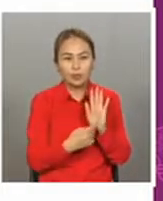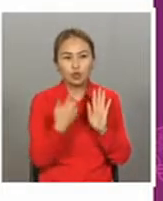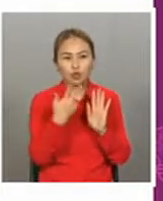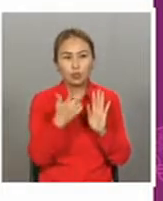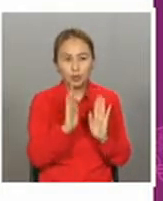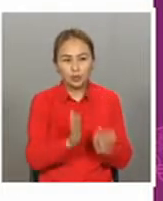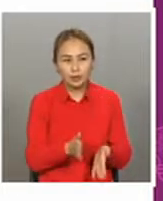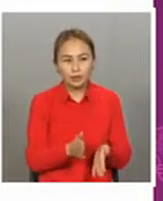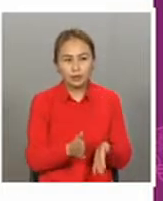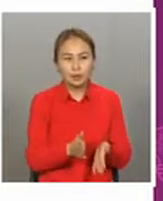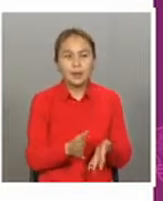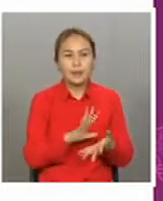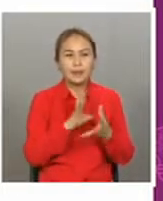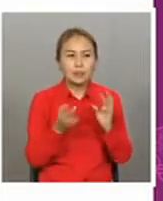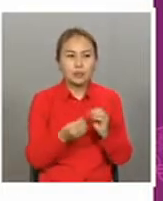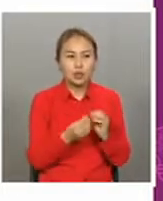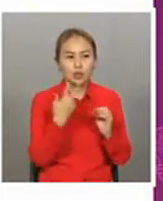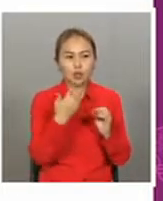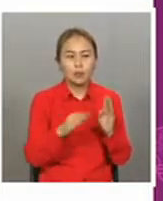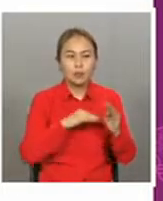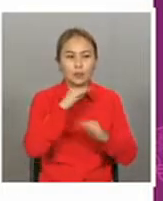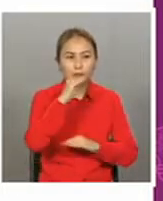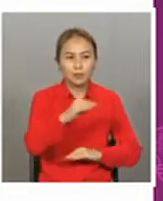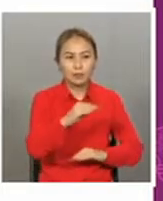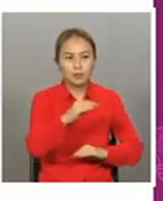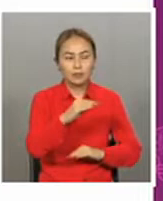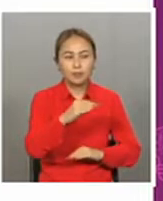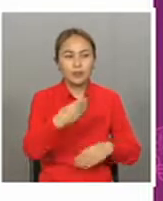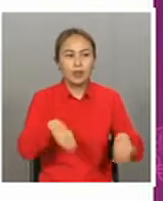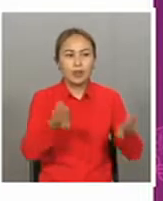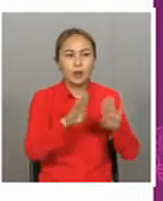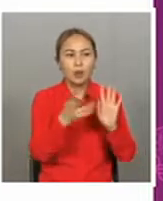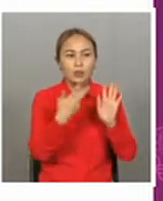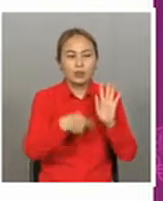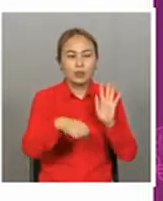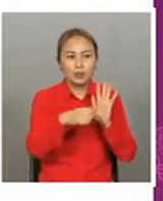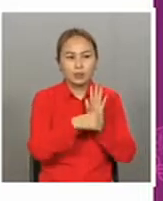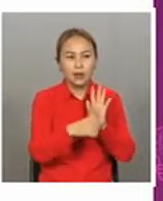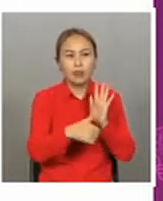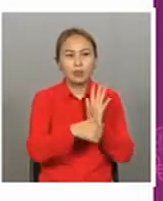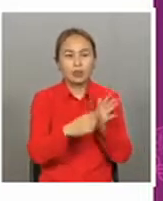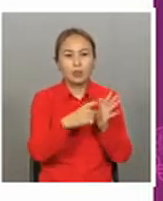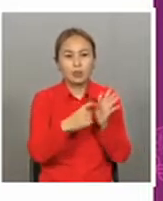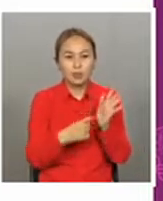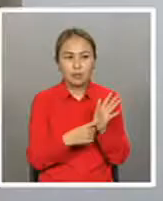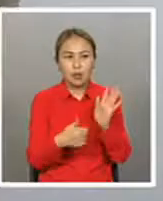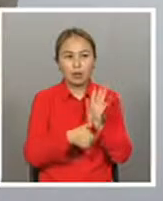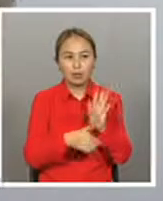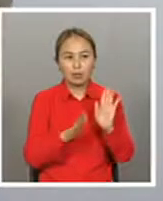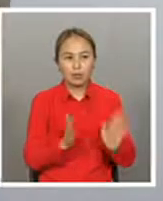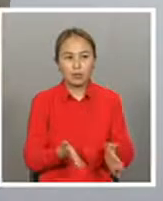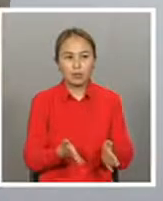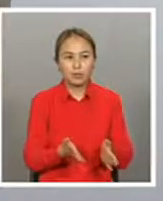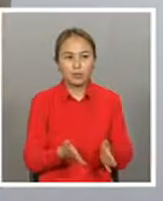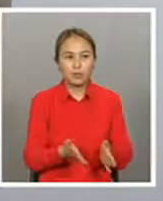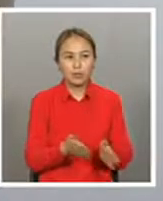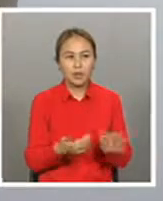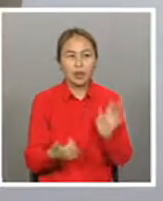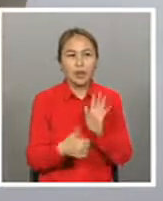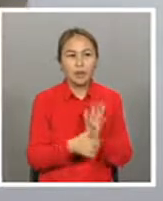иә? Демек, 3-тен беремін. Енді 36-ны 6-ға бөлсем, 6 болады. Яғни 6-тан